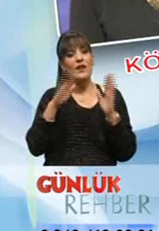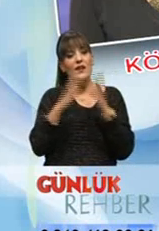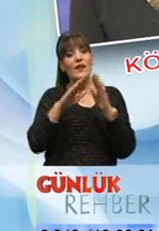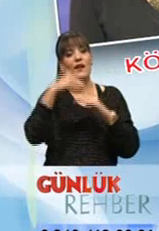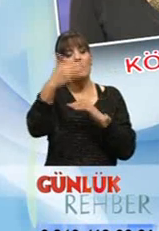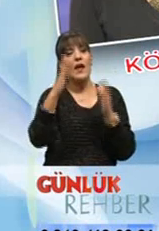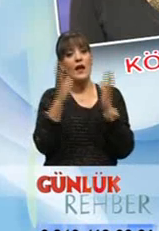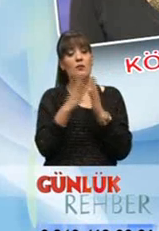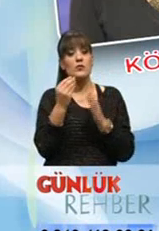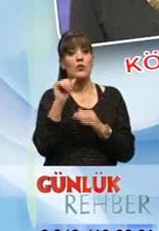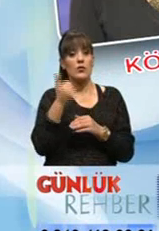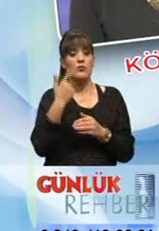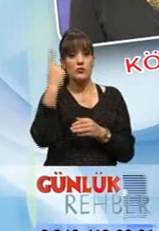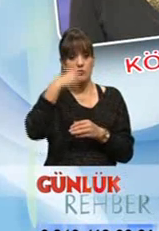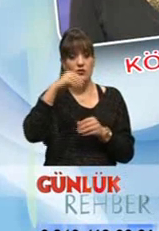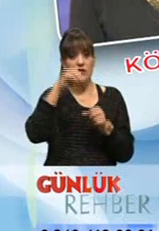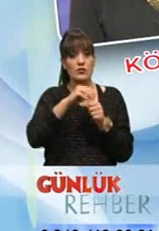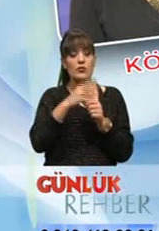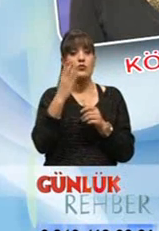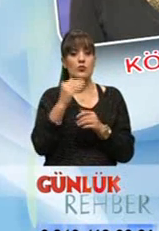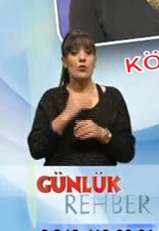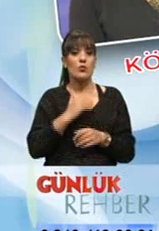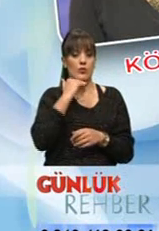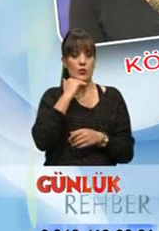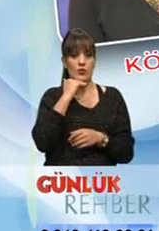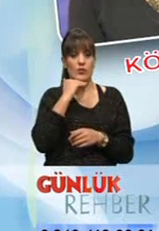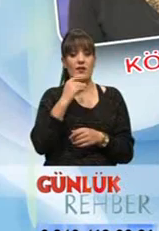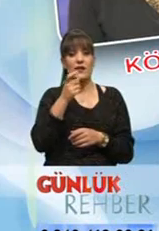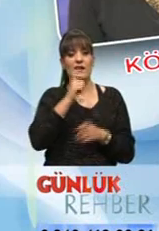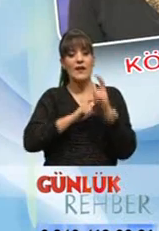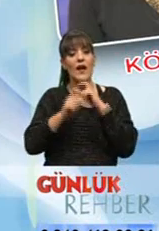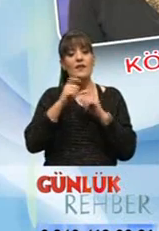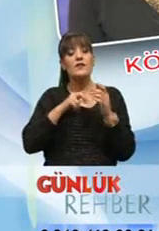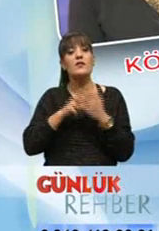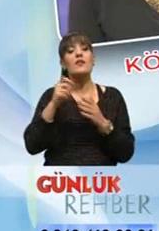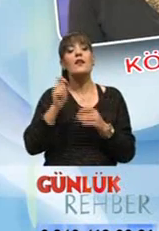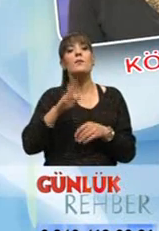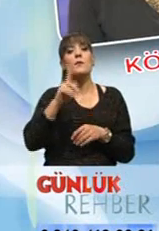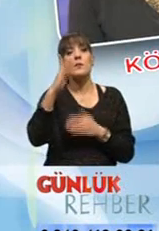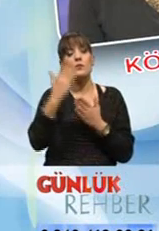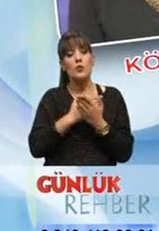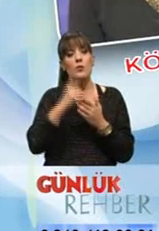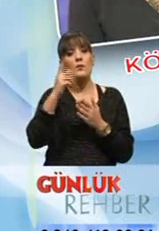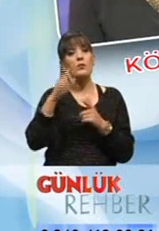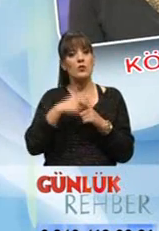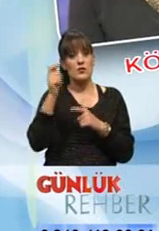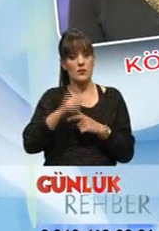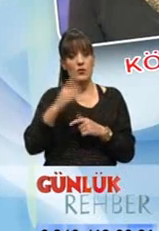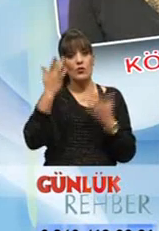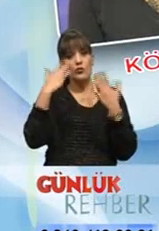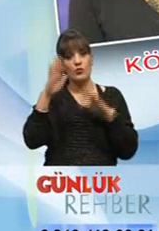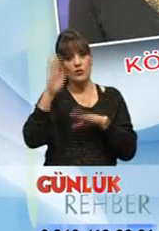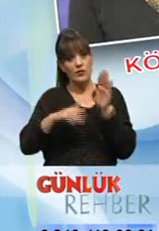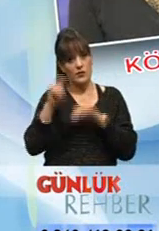çok önemli. Çünkü içeriği çok yüklü ve yanlış götürmeyecek bir proje yapıyorsunuz. İşte